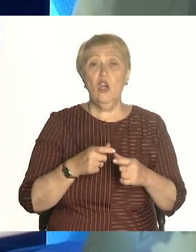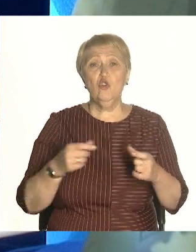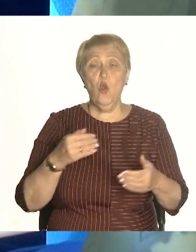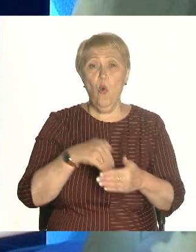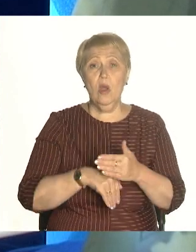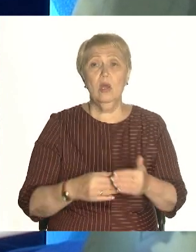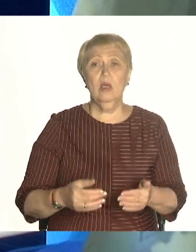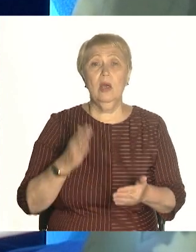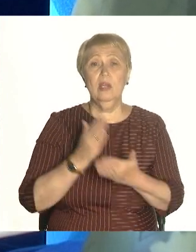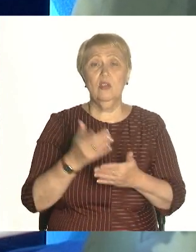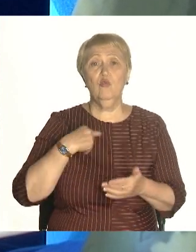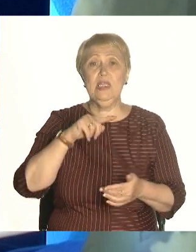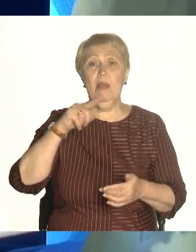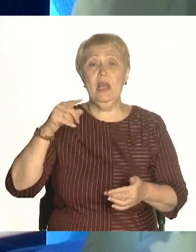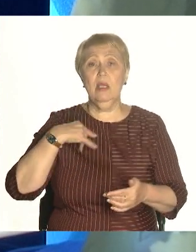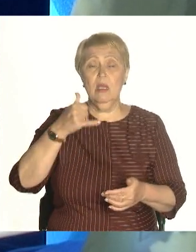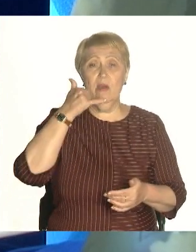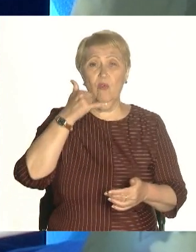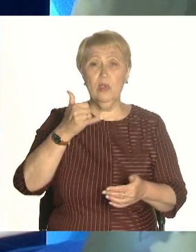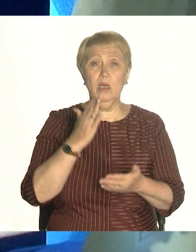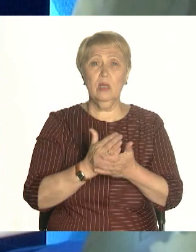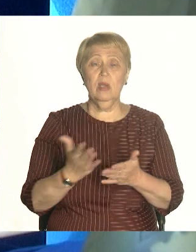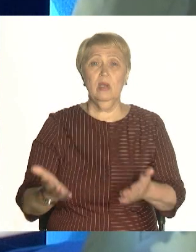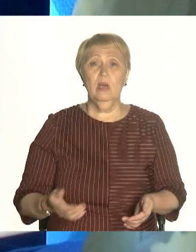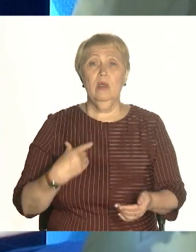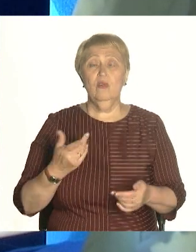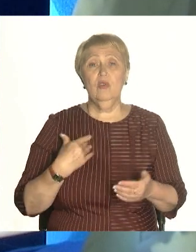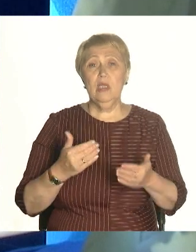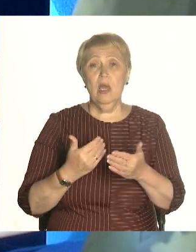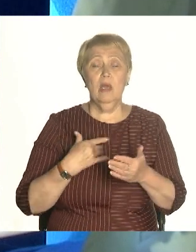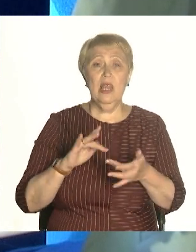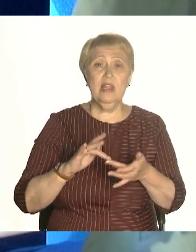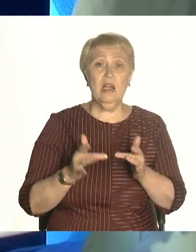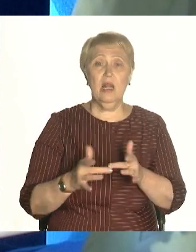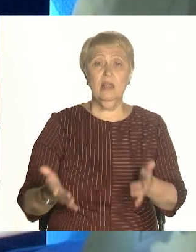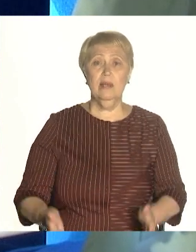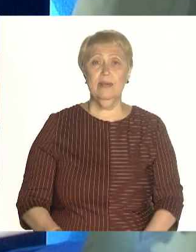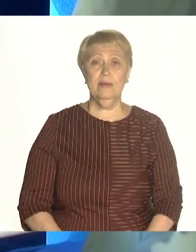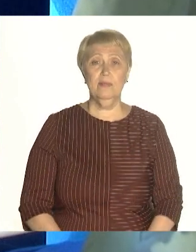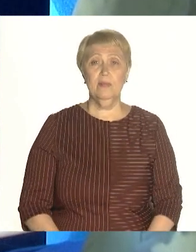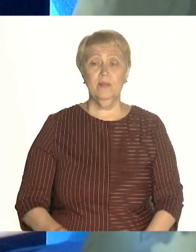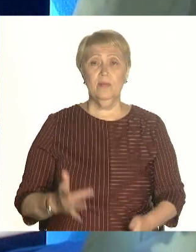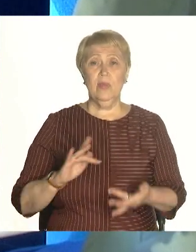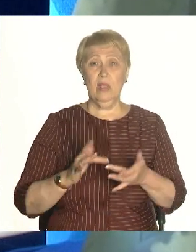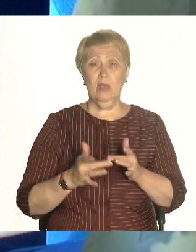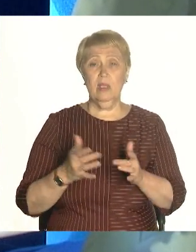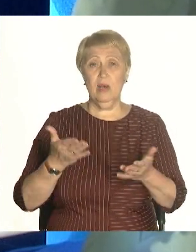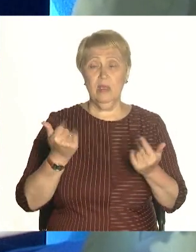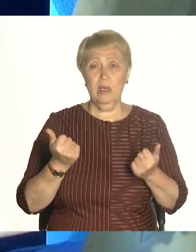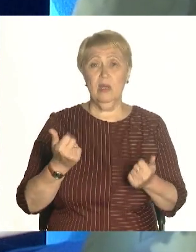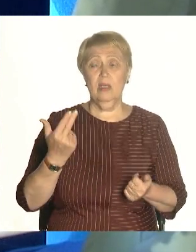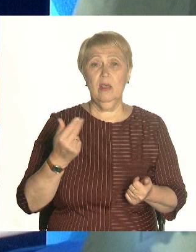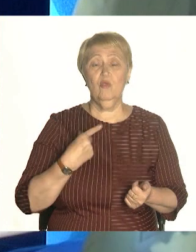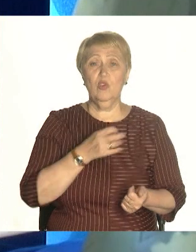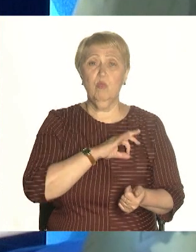тут же отключаются, и с них выводятся эти денежные средства, опять же, через интернет. Интернет, да, польза большая, да, мы уже жизни